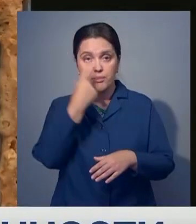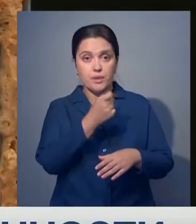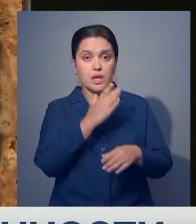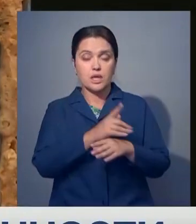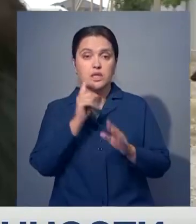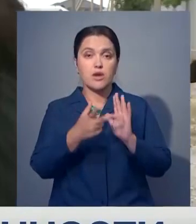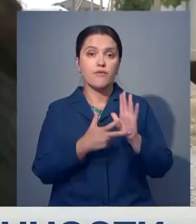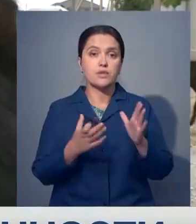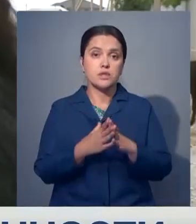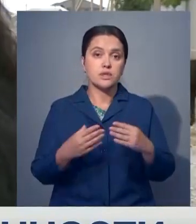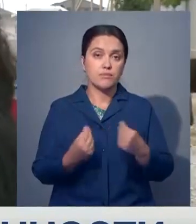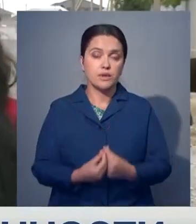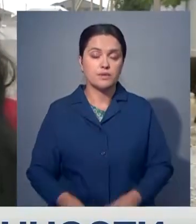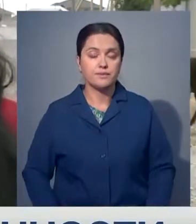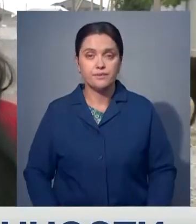1800 семей.